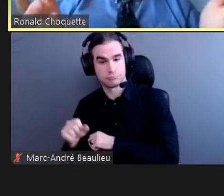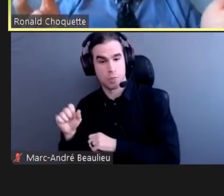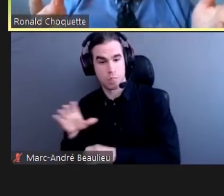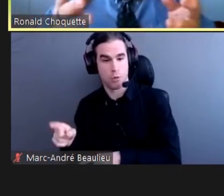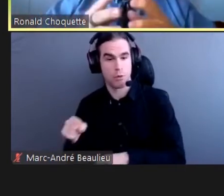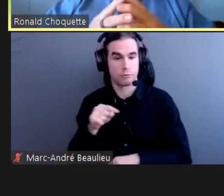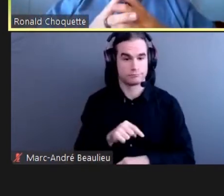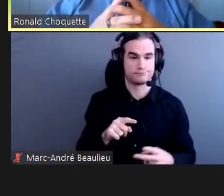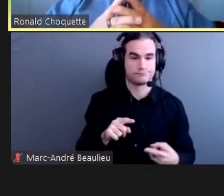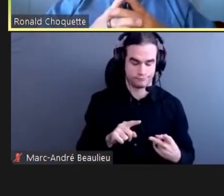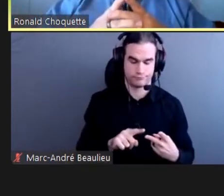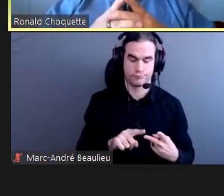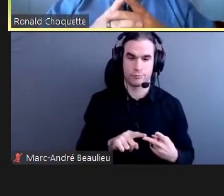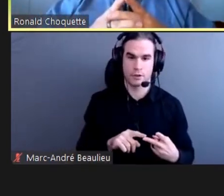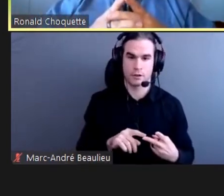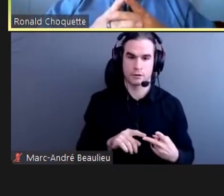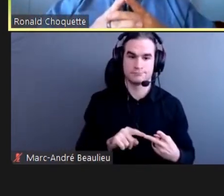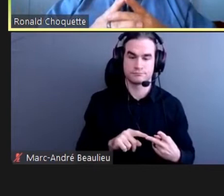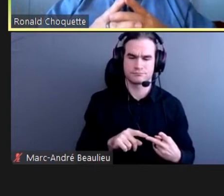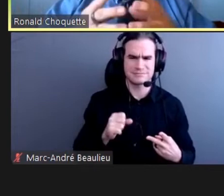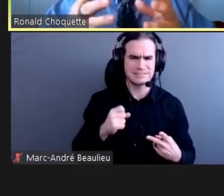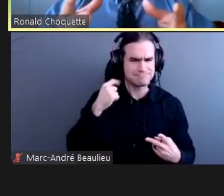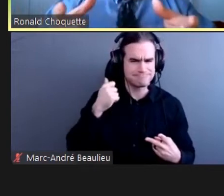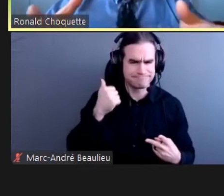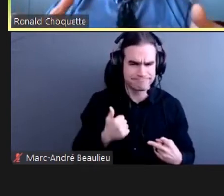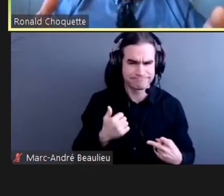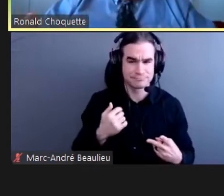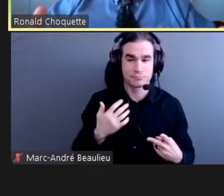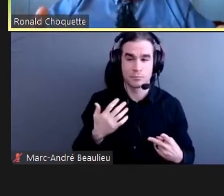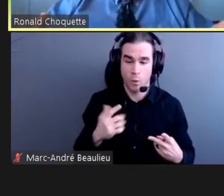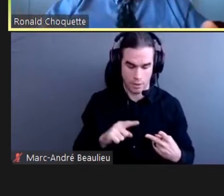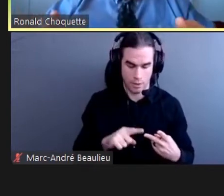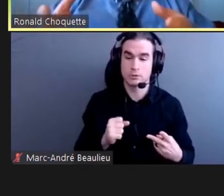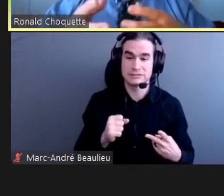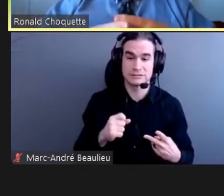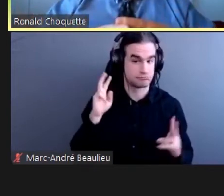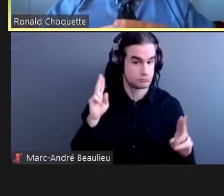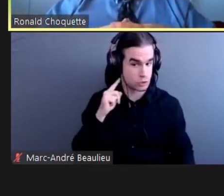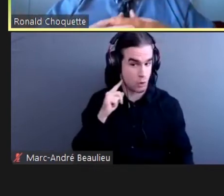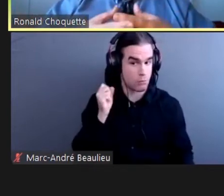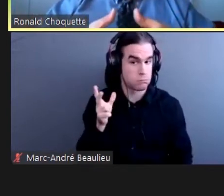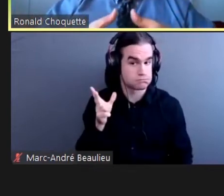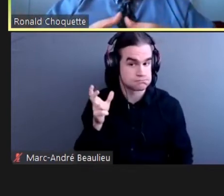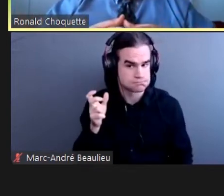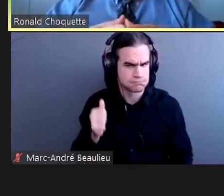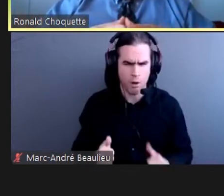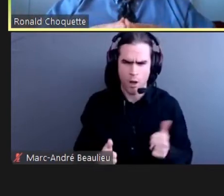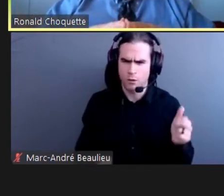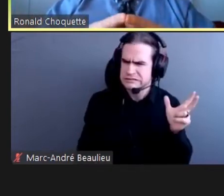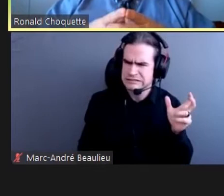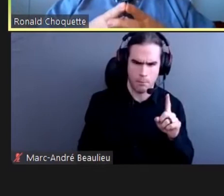Un des phénomènes d'avoir un problème d'audition, c'est que certains sons sont audibles et d'autres sont